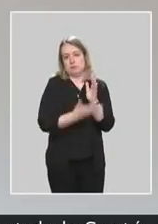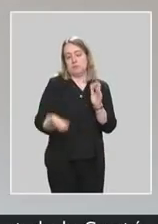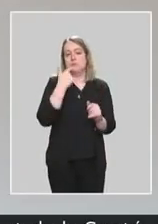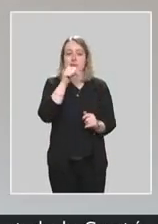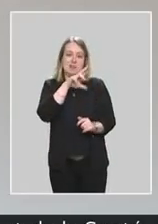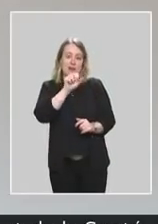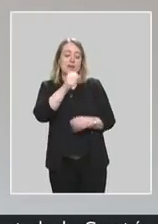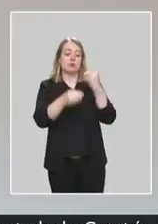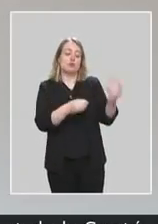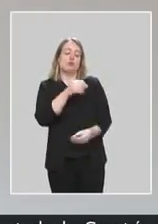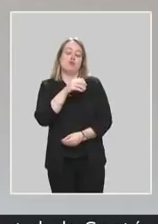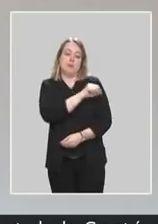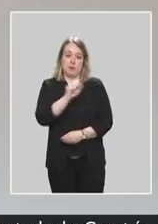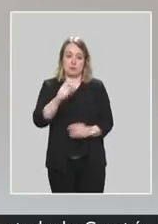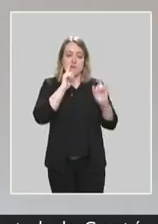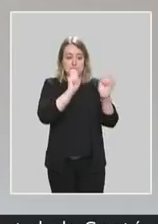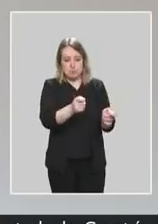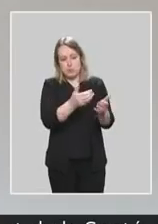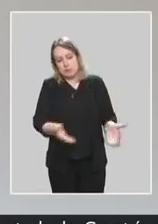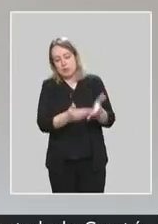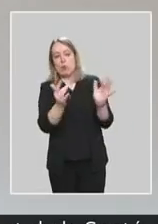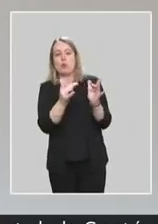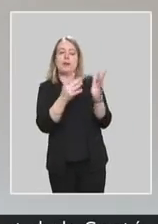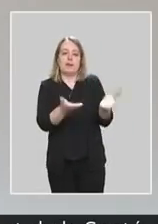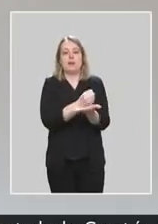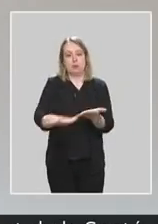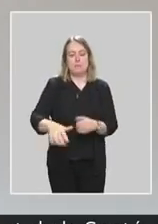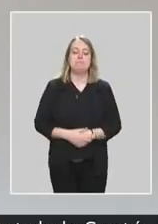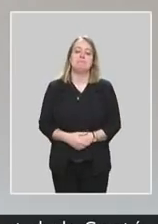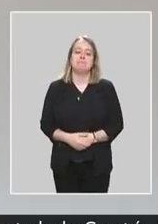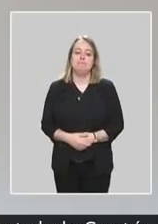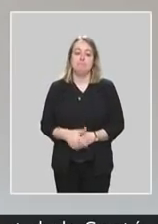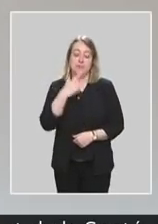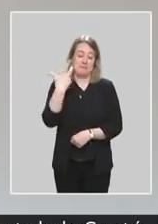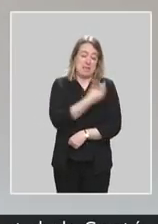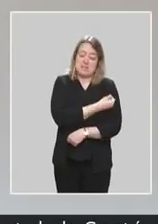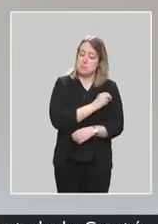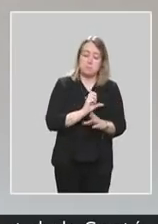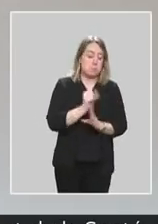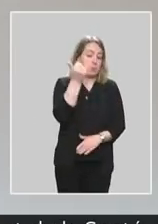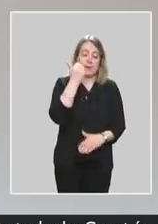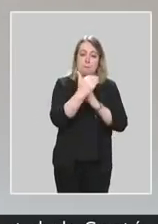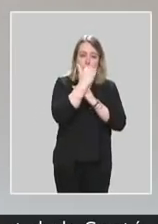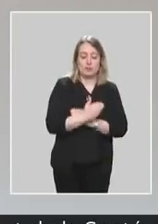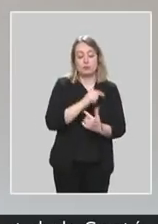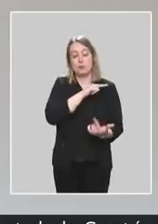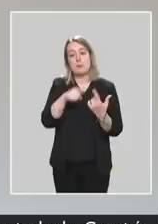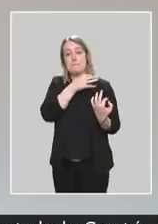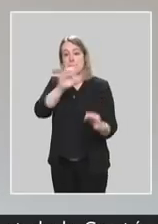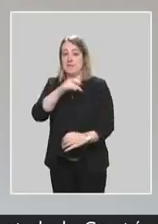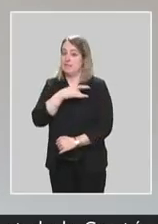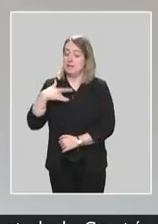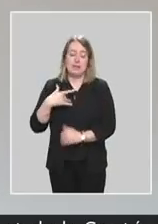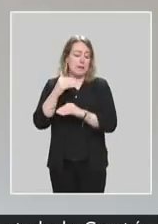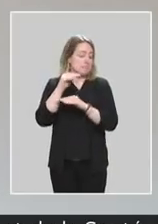maladie. La vaccination est notre meilleure arme, notre meilleure protection. Le pass sanitaire est une arme supplémentaire qui est efficace et qui l'est montrée dans